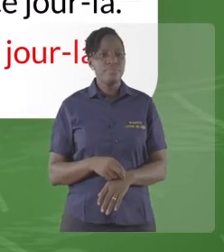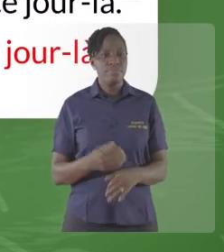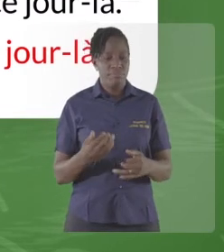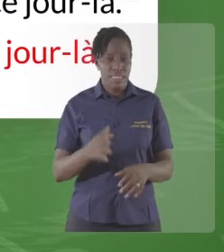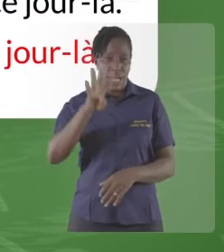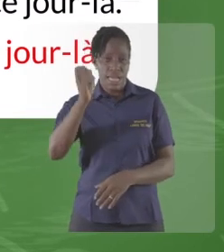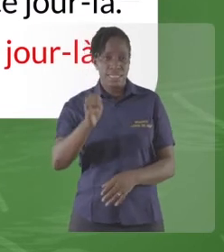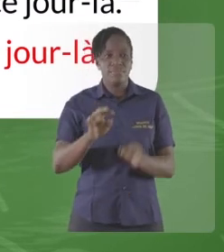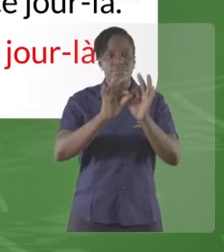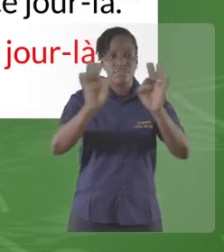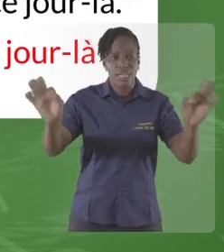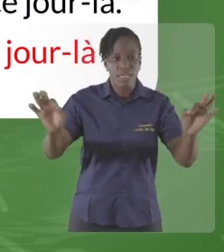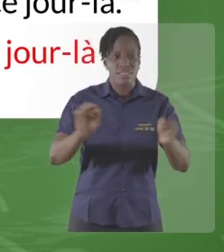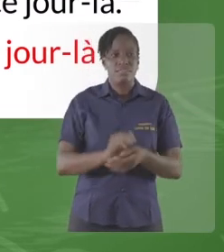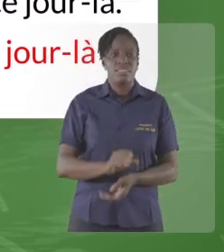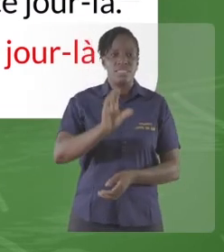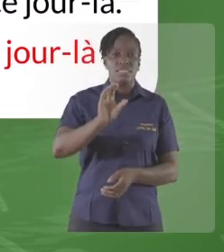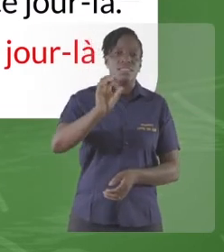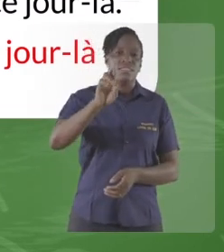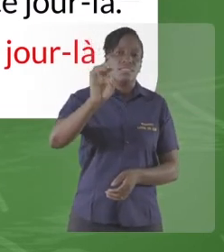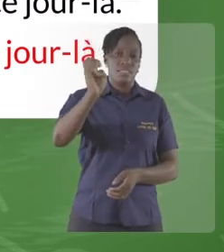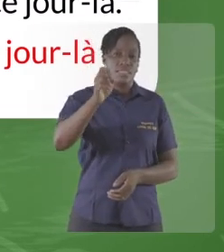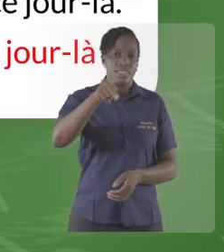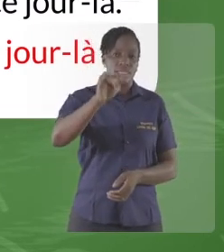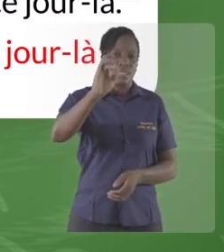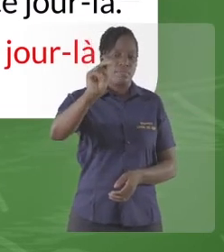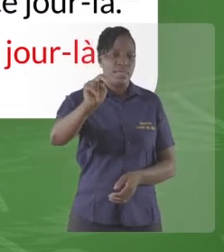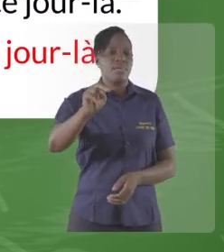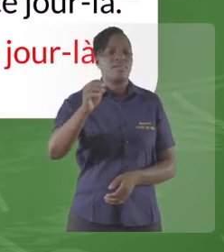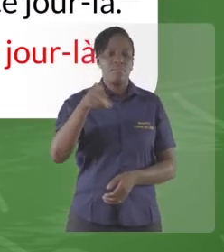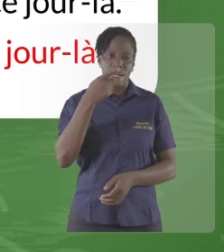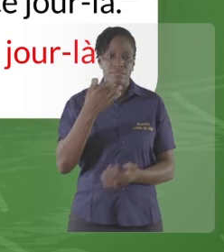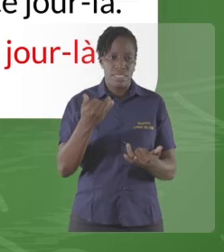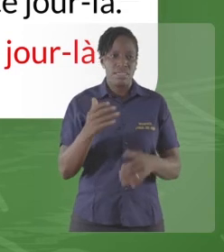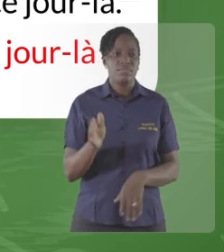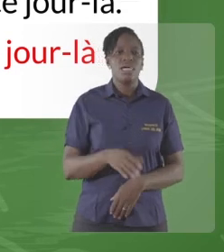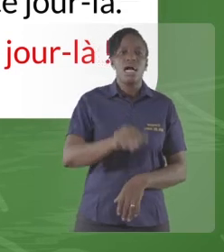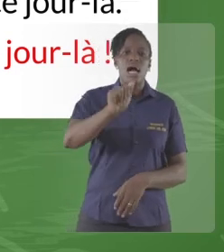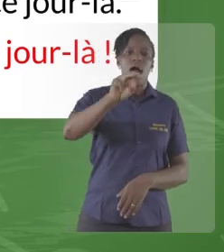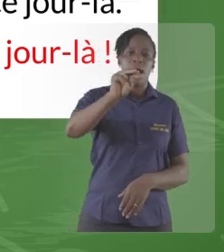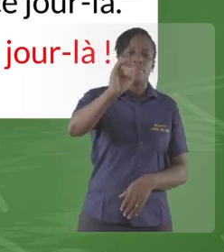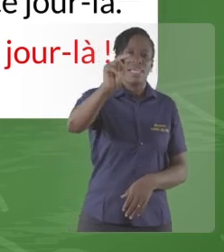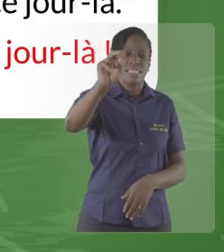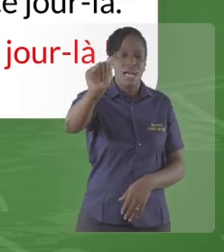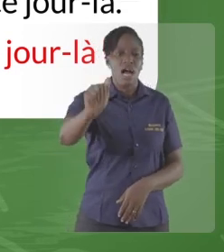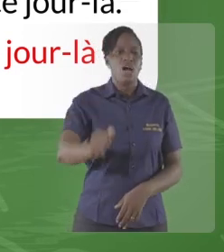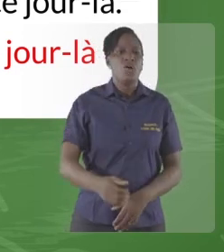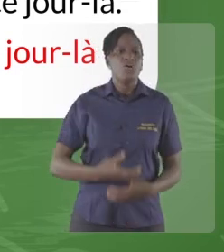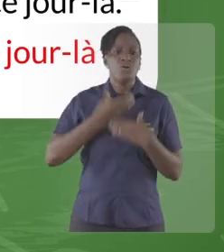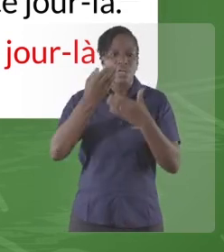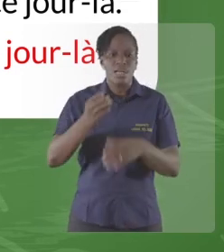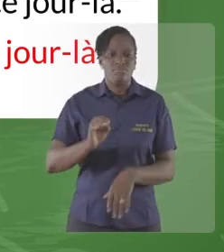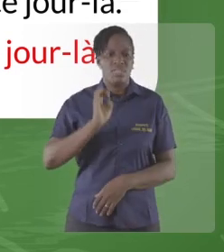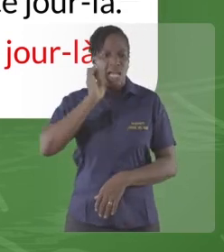Observe la quatrième phrase. C'est Crépin qui parle. Amina hurla. Elle ne leur donnerait rien ce